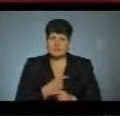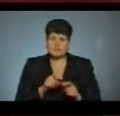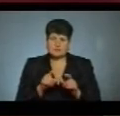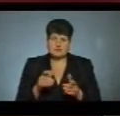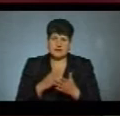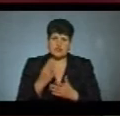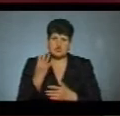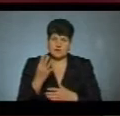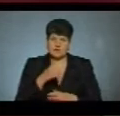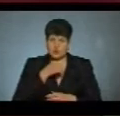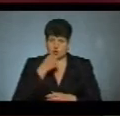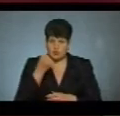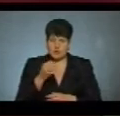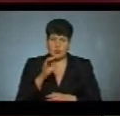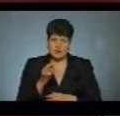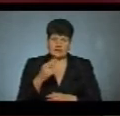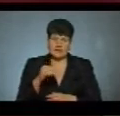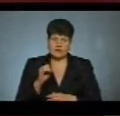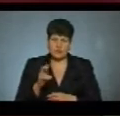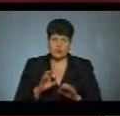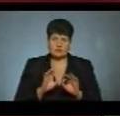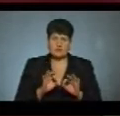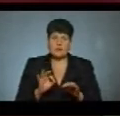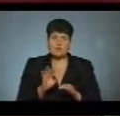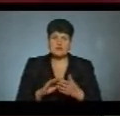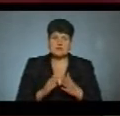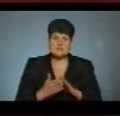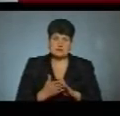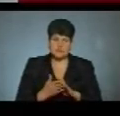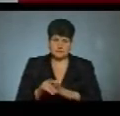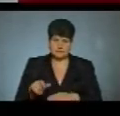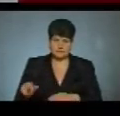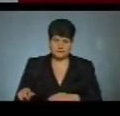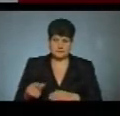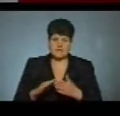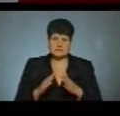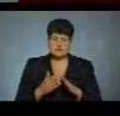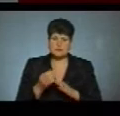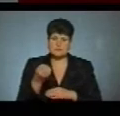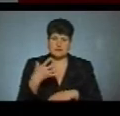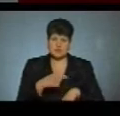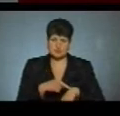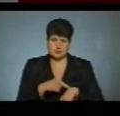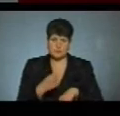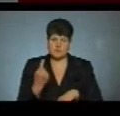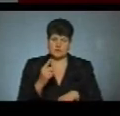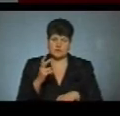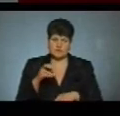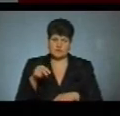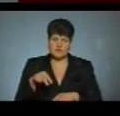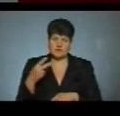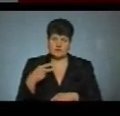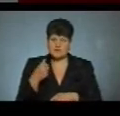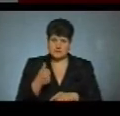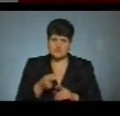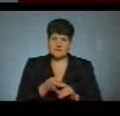перебувають 4 дорослих. Ольга Дивоняк розповіла про стан пацієнтів. Станом на 15-ту годину, 1 квітня 2020